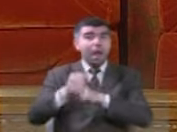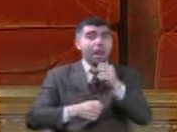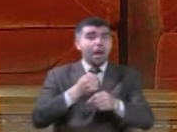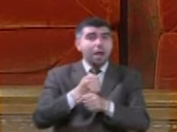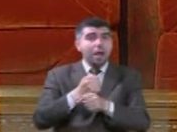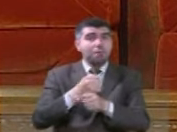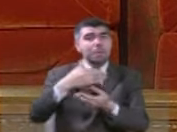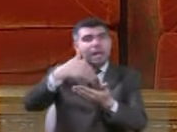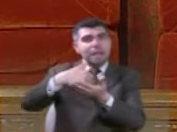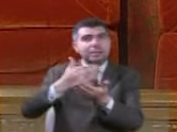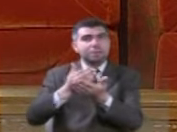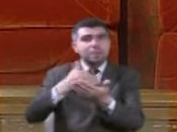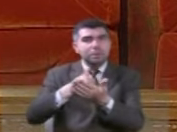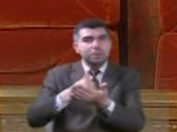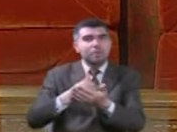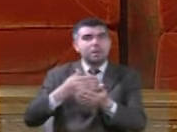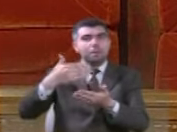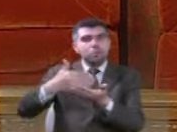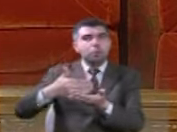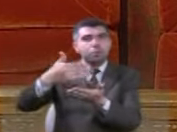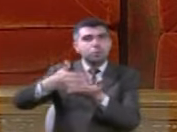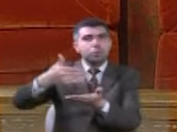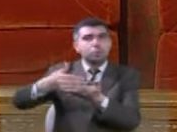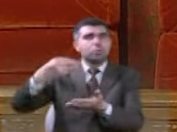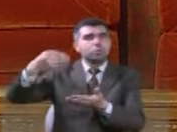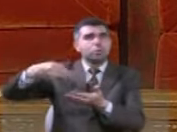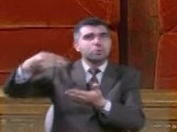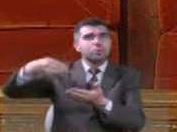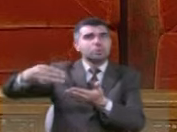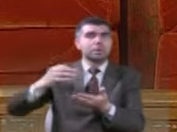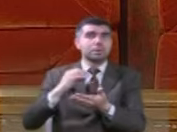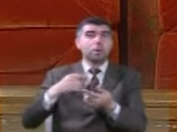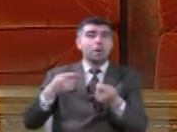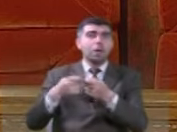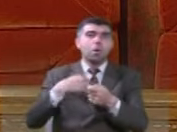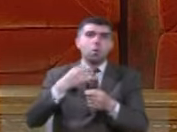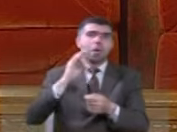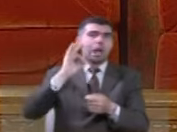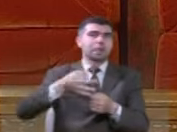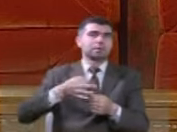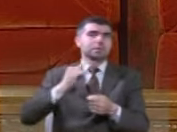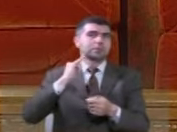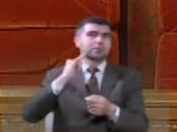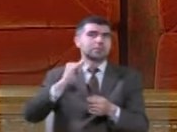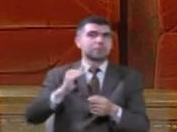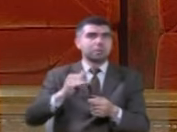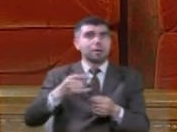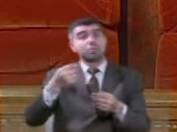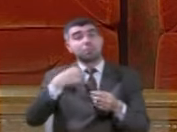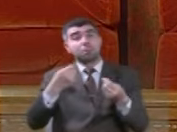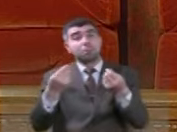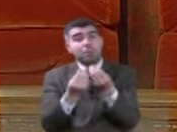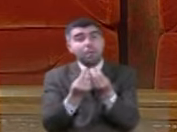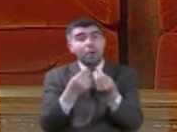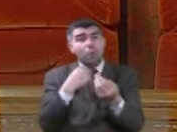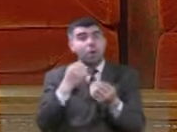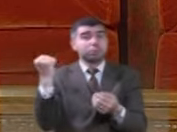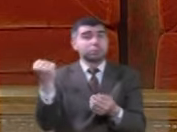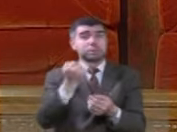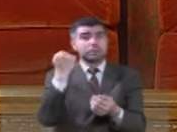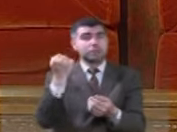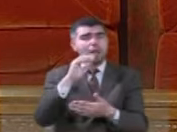حول بمقاطع باش يمكن لها تساليها في نهاية المطاف. فتقريبا هذا هو المنطق اللي كيحكمنا. إذا كانت بقى بعض الأمور اللي تأخرنا فيها أو